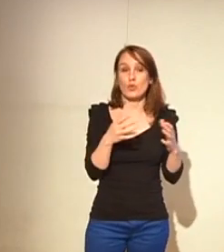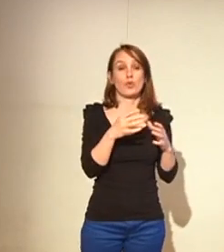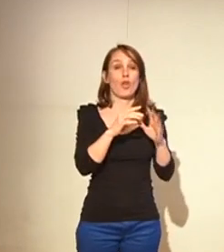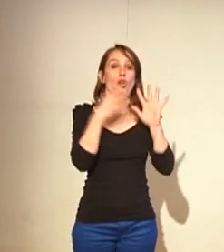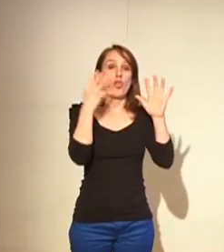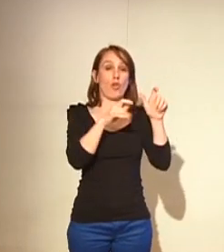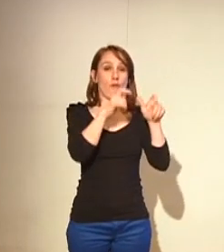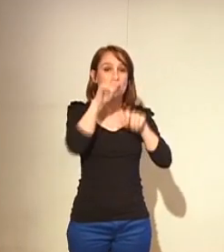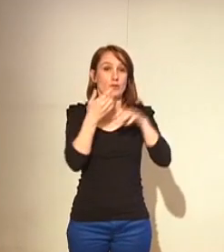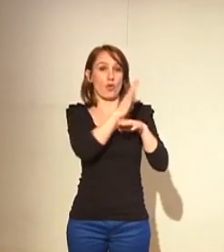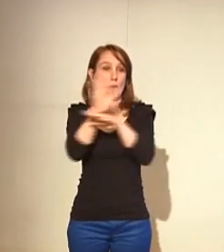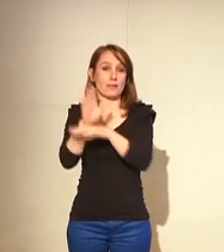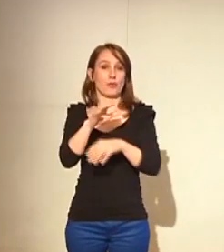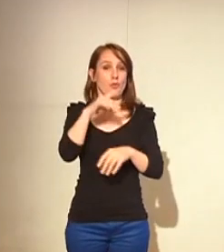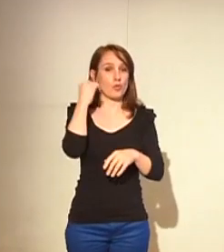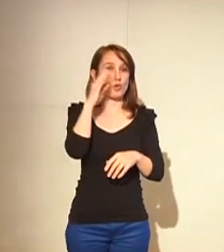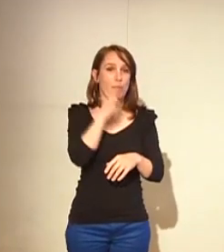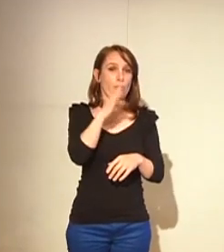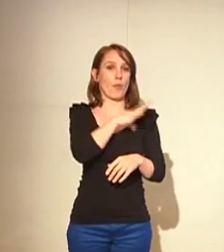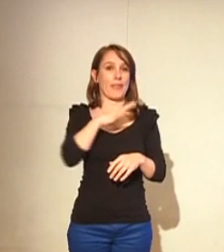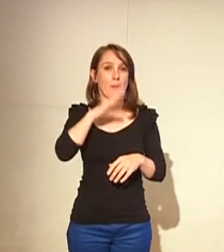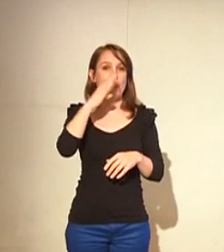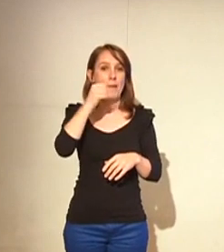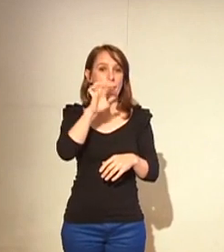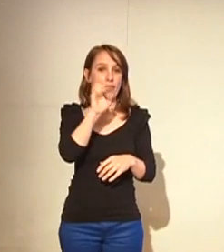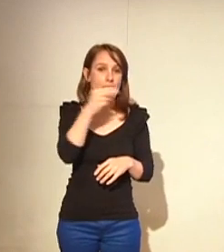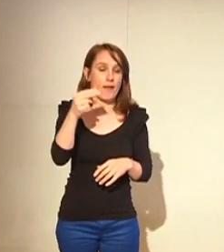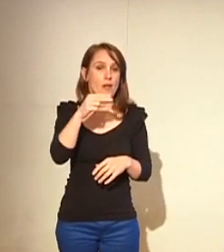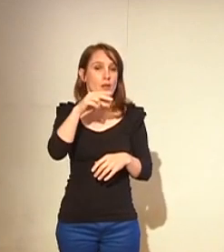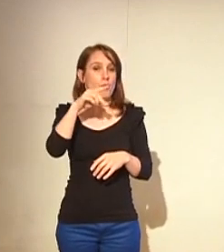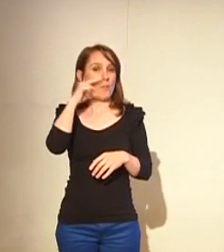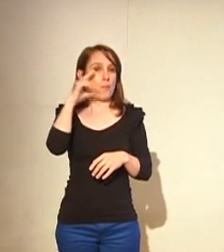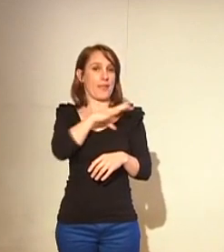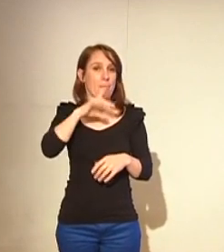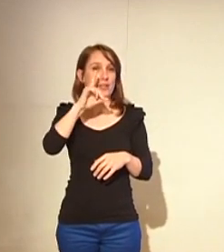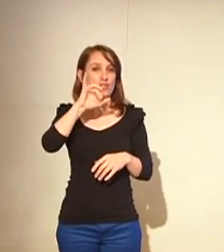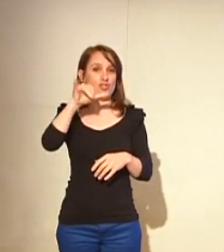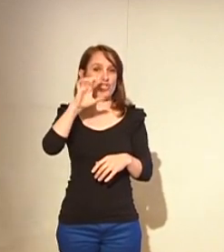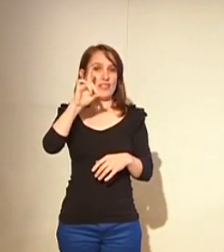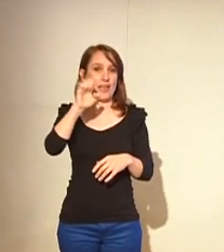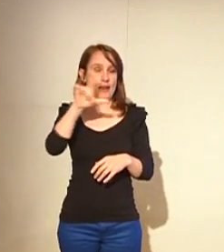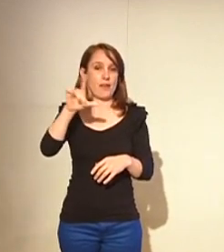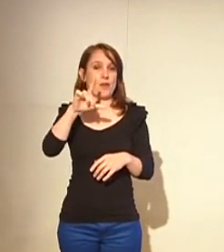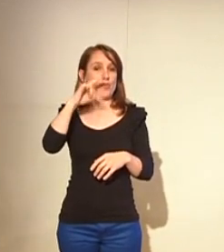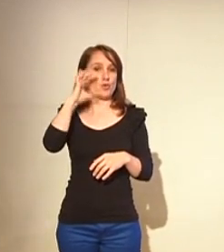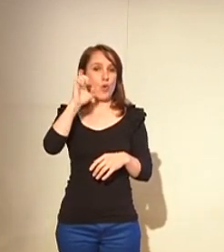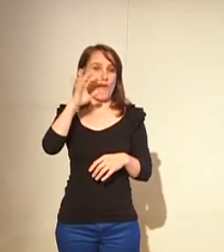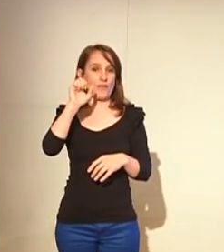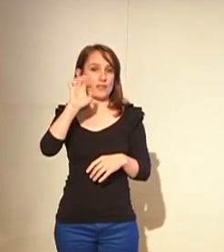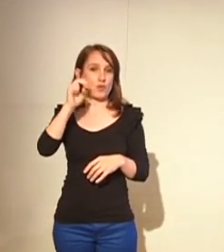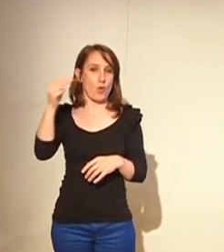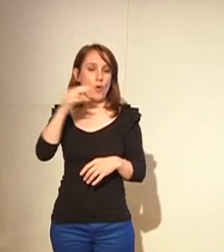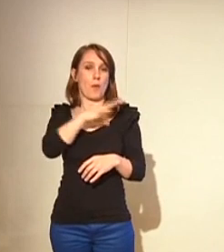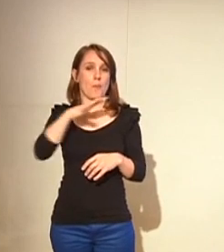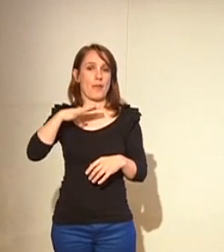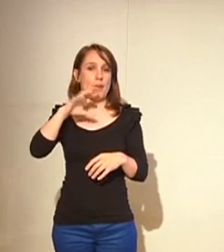représentants monsieur Bertrand madame Martin monsieur Sabri madame dididel monsieur confesson monsieur Marguet monsieur Viard